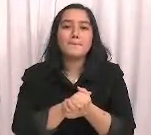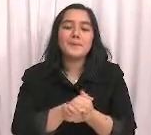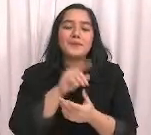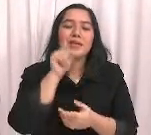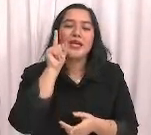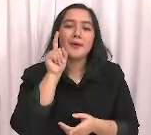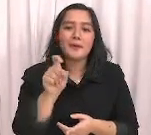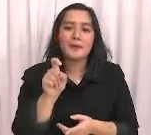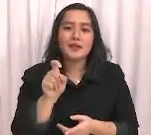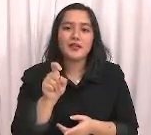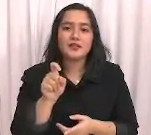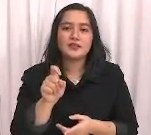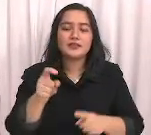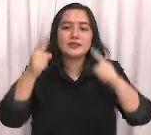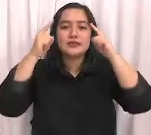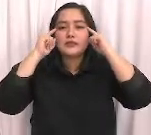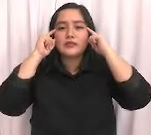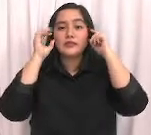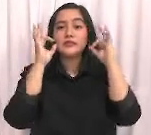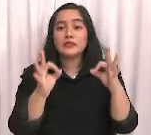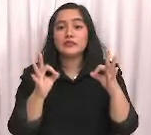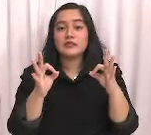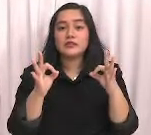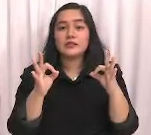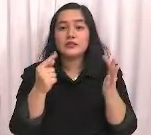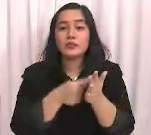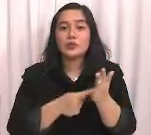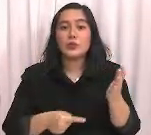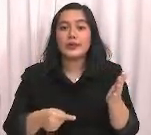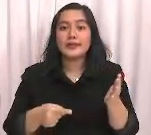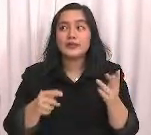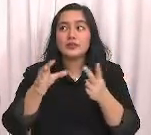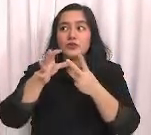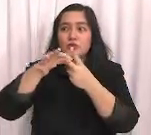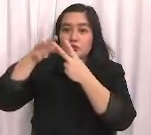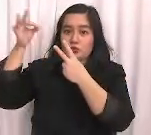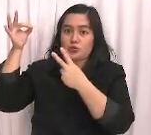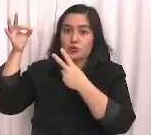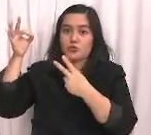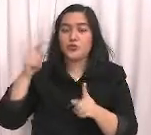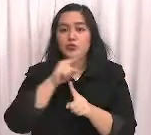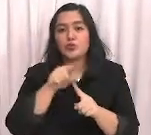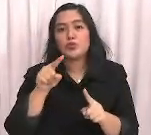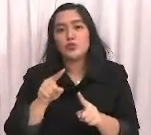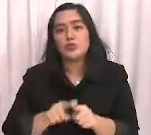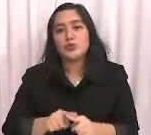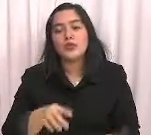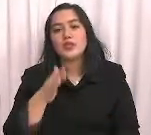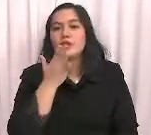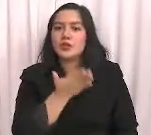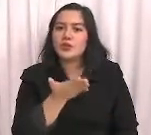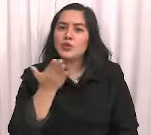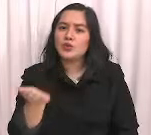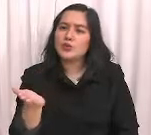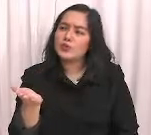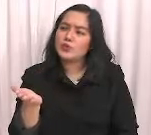gumawa ng kapasyahan. Ano ang pipiliin mo pag merong kayong nakitang mali? Ano ang